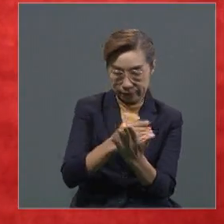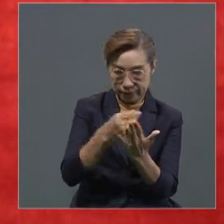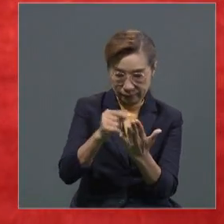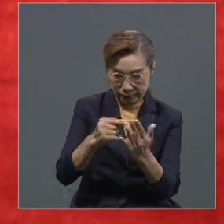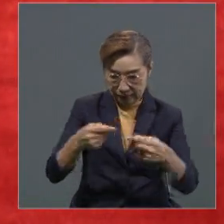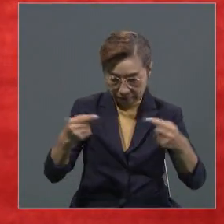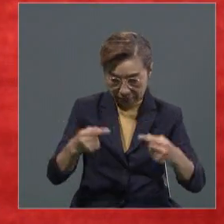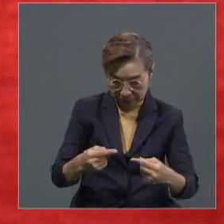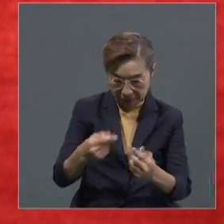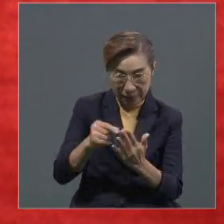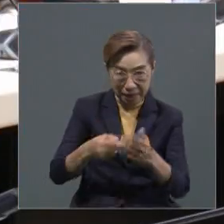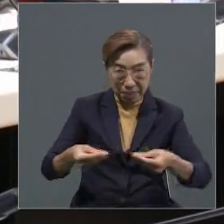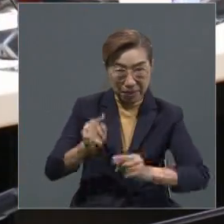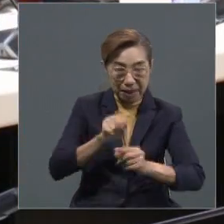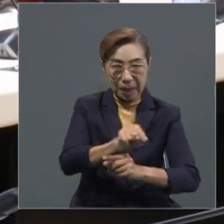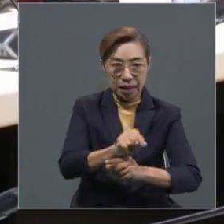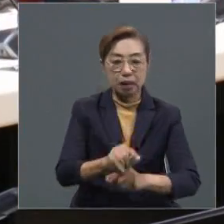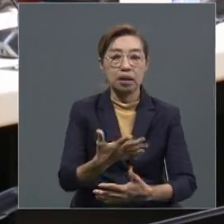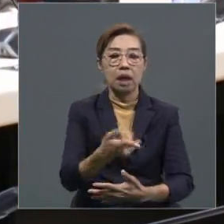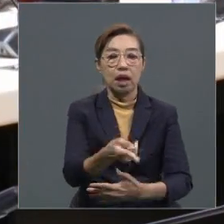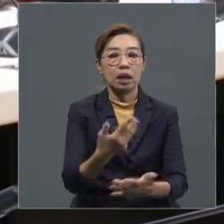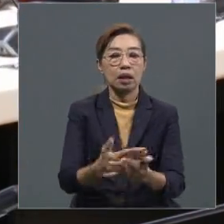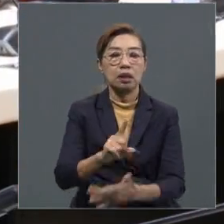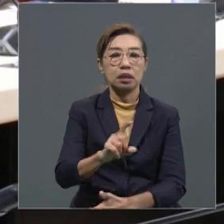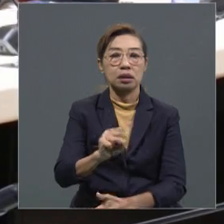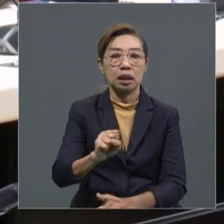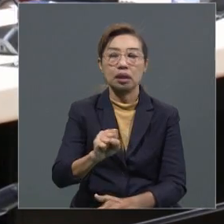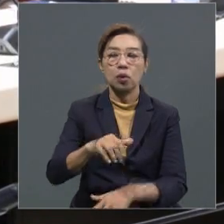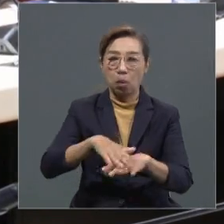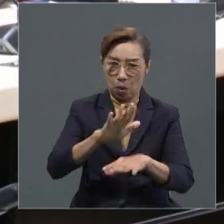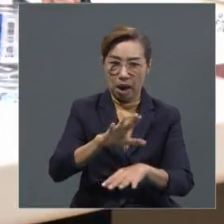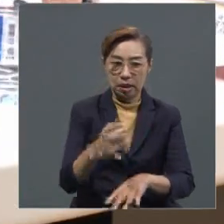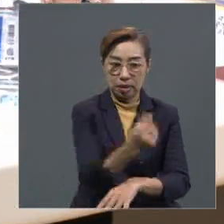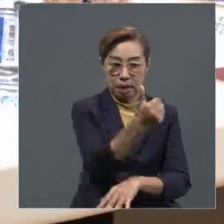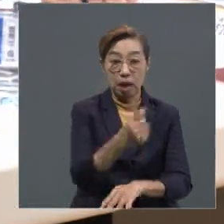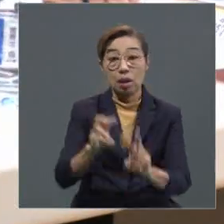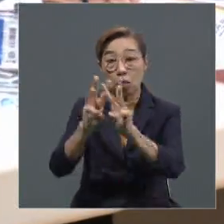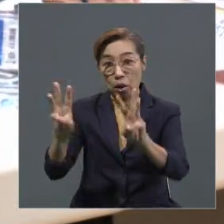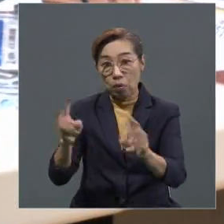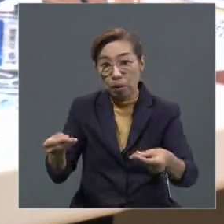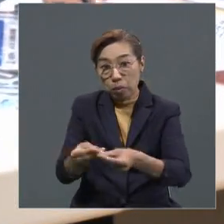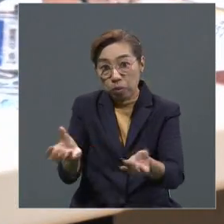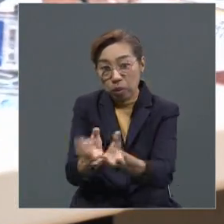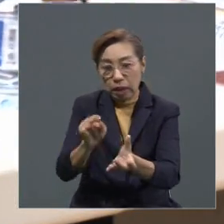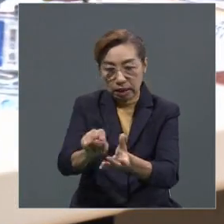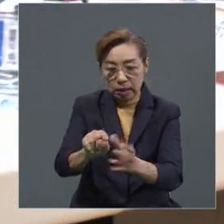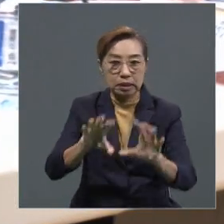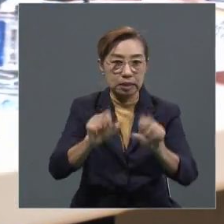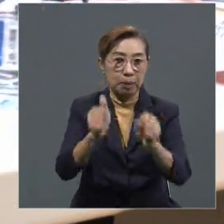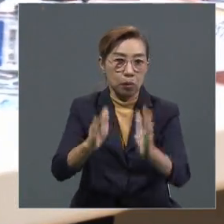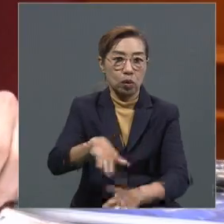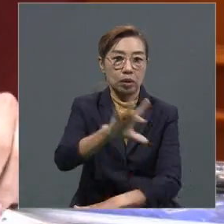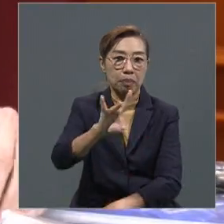เงินสดของกลางได้13,500บาทส่วนพนันออนไลน์นั้นครับสามารถจับกุมผู้ต้องหาได้